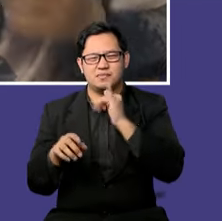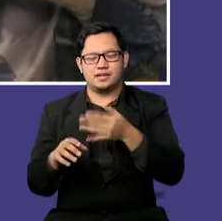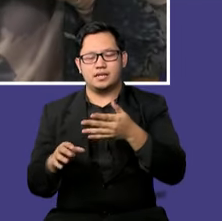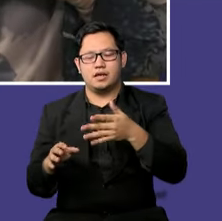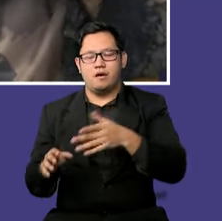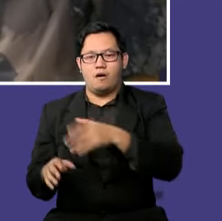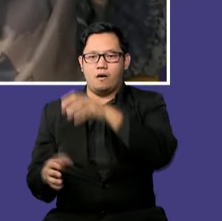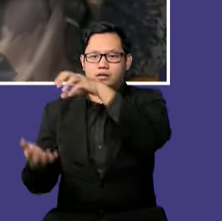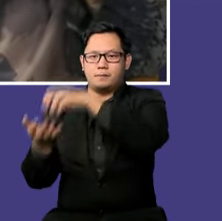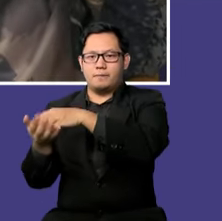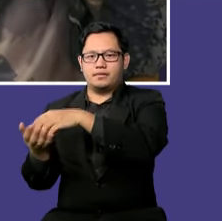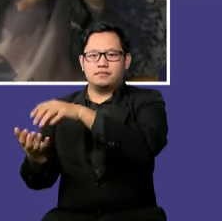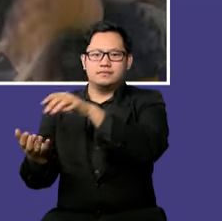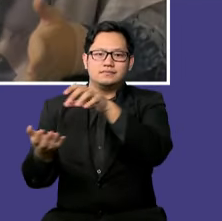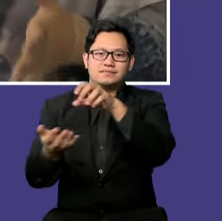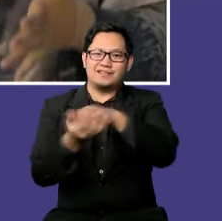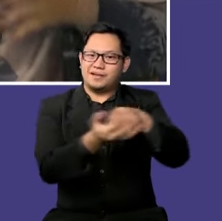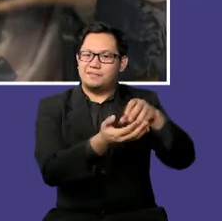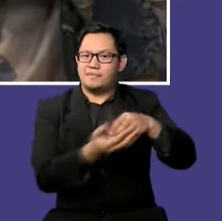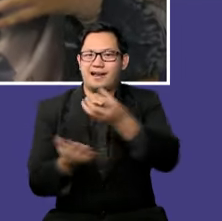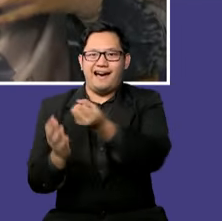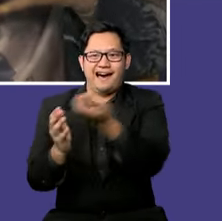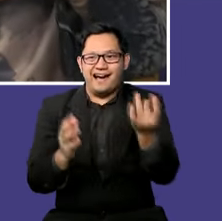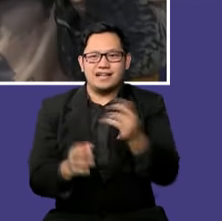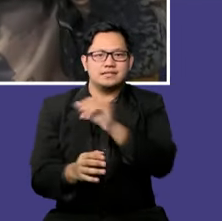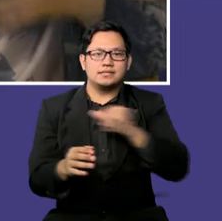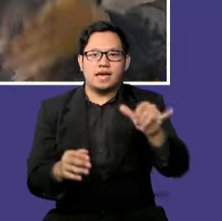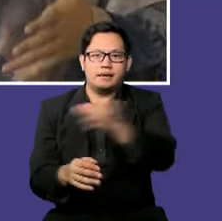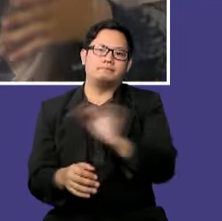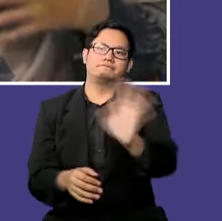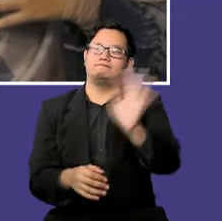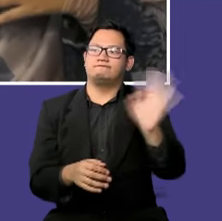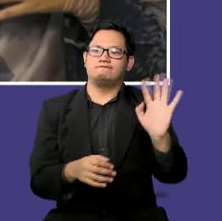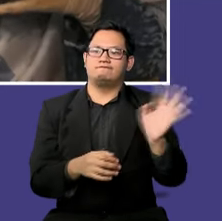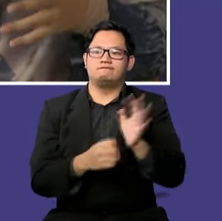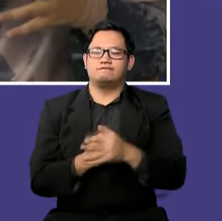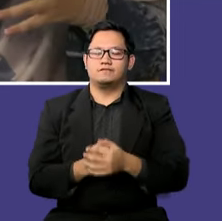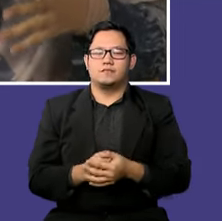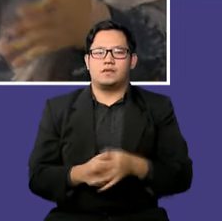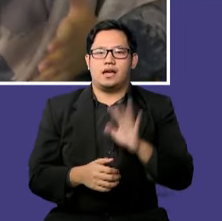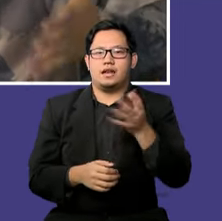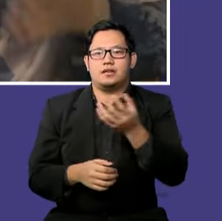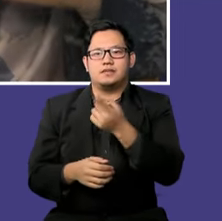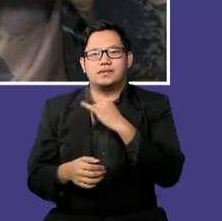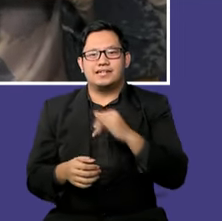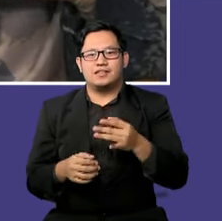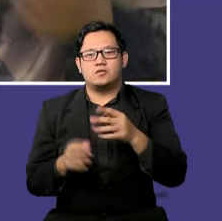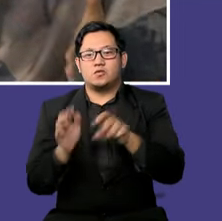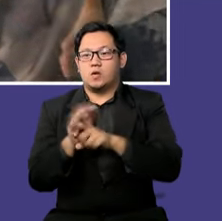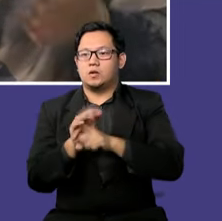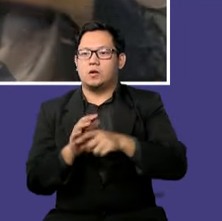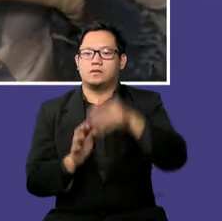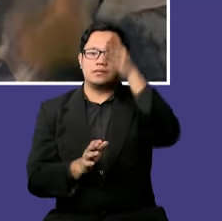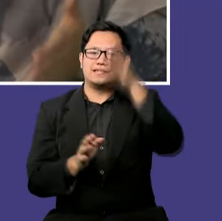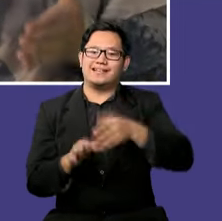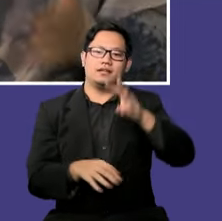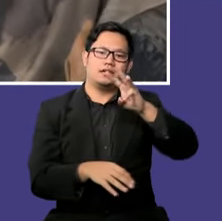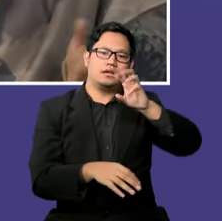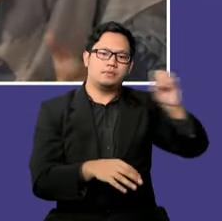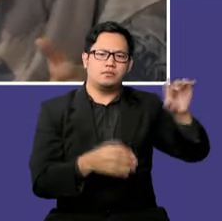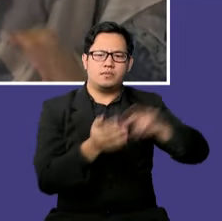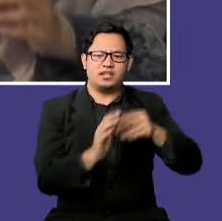ratakan gitu ya karena kita melihat total di setiap daerah gitu 6000 kalau kita bagi dua misalnya ada 3000 apakah mungkin setengah wilayah